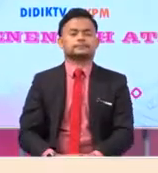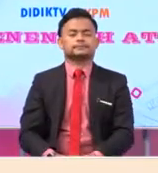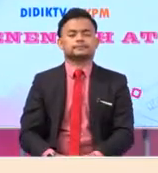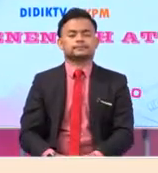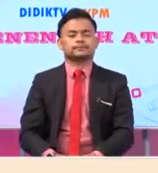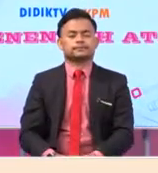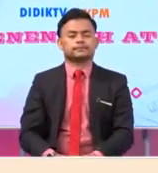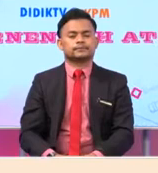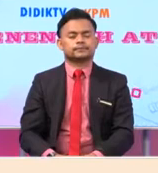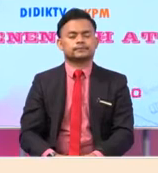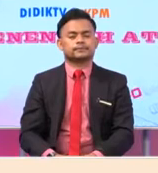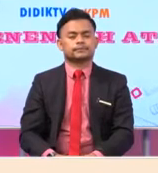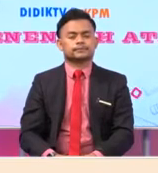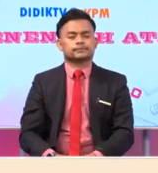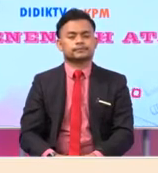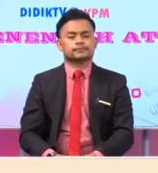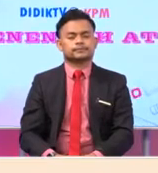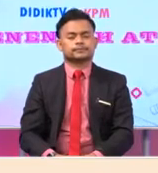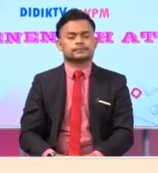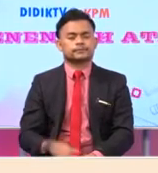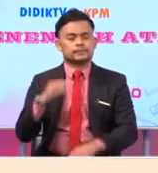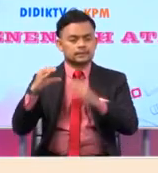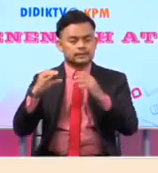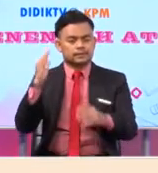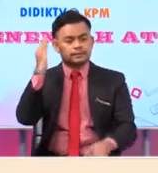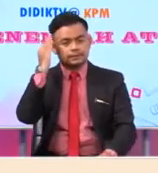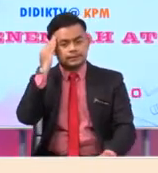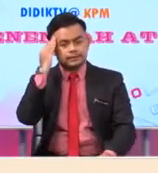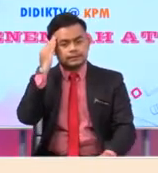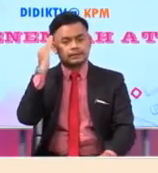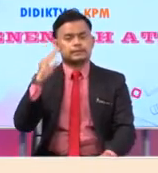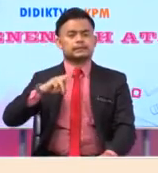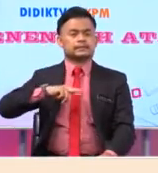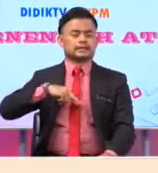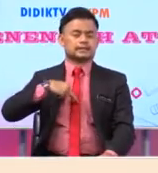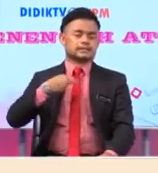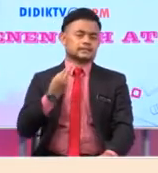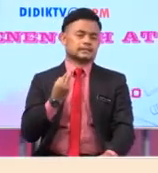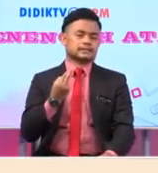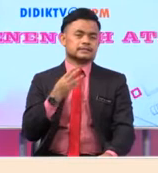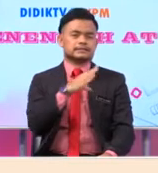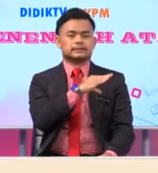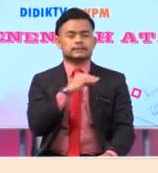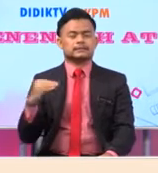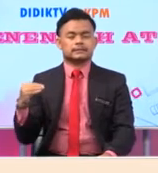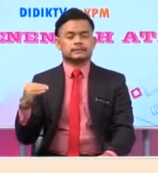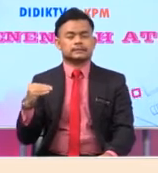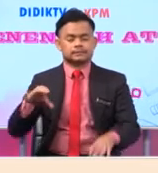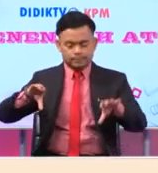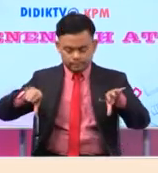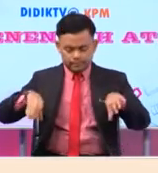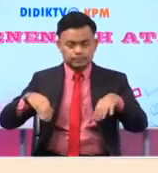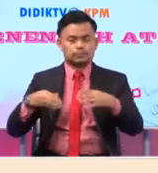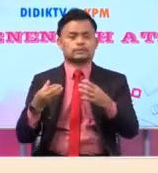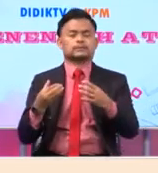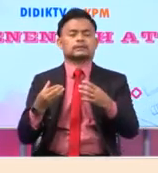emosi molekul adalah berkaitan tentang perasaan kita dan perlakuan moral adalah perbuatan atau tindakan